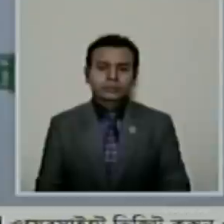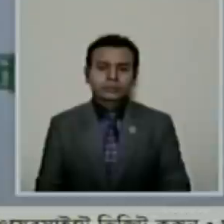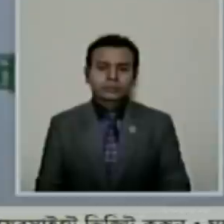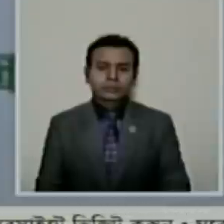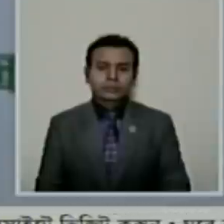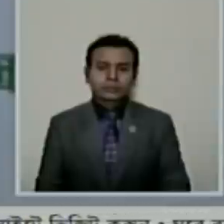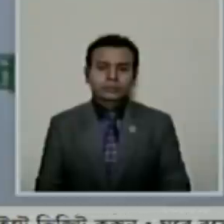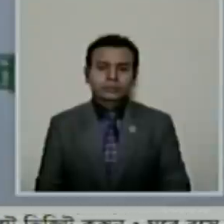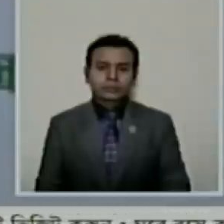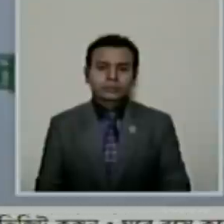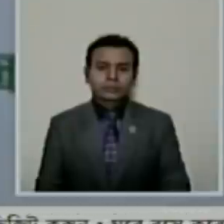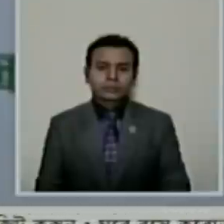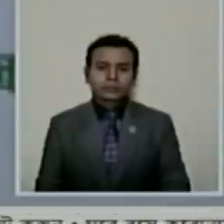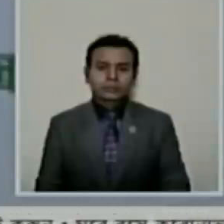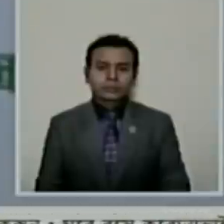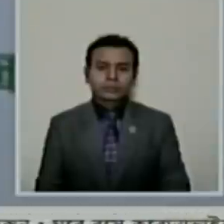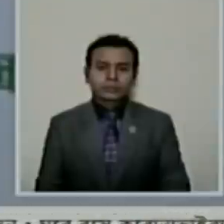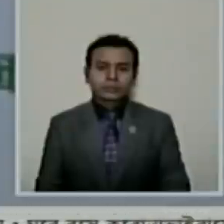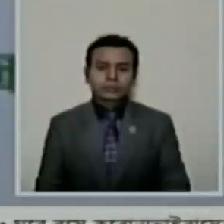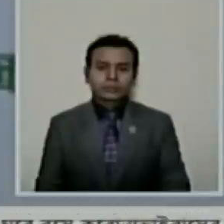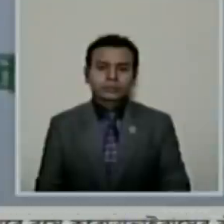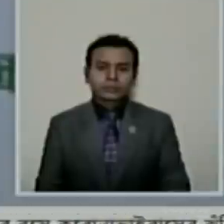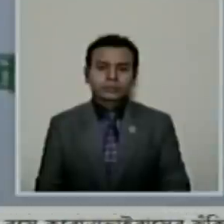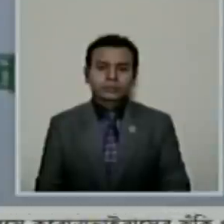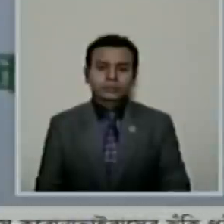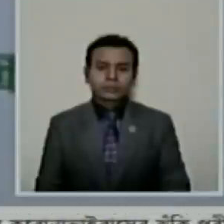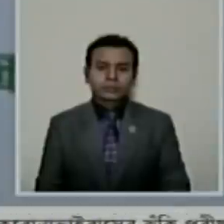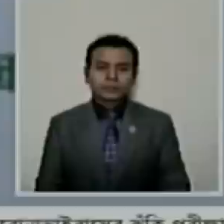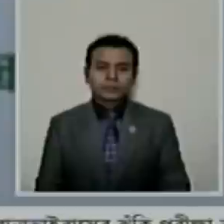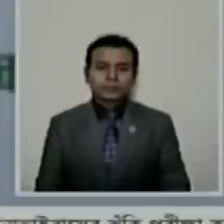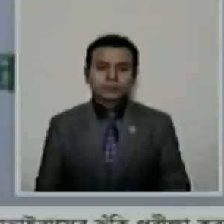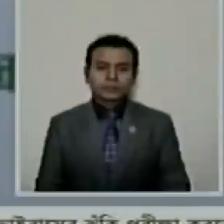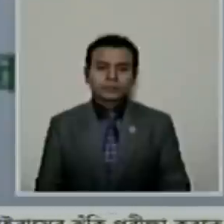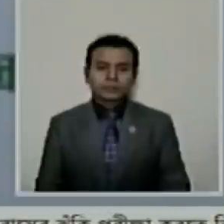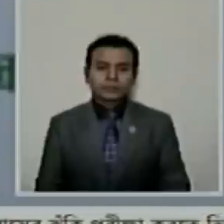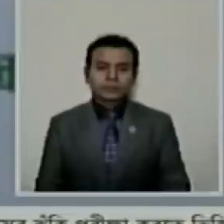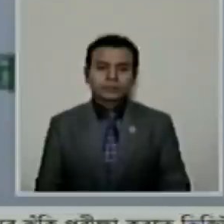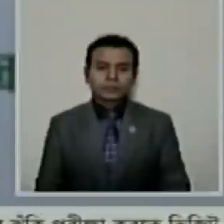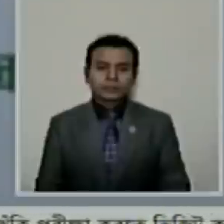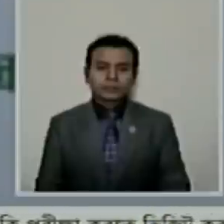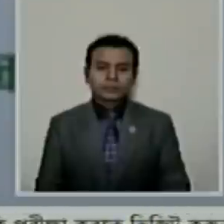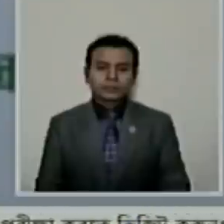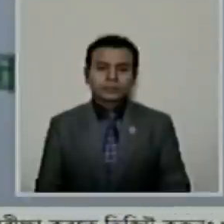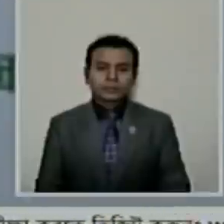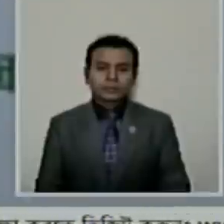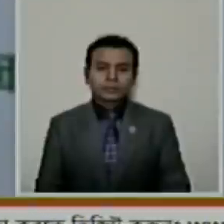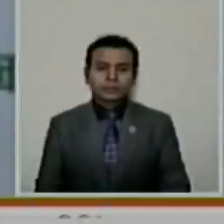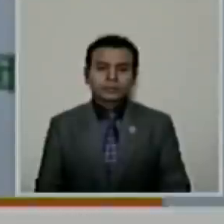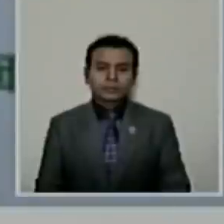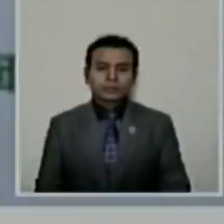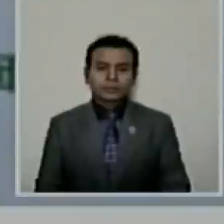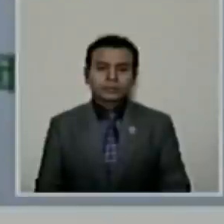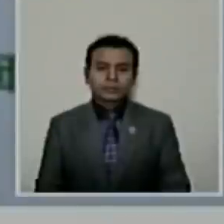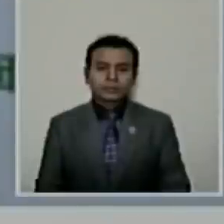আসসালামু আলাইকুম। আজ 17 মে 2020, তিন জ্যৈষ্ঠ, 1427, 23 রমজান,